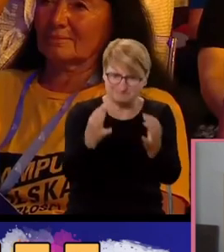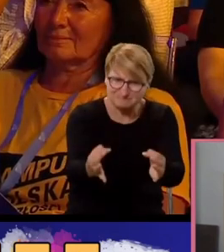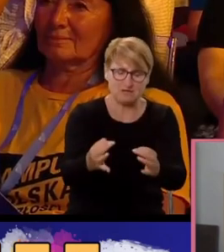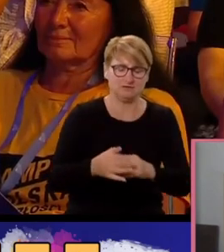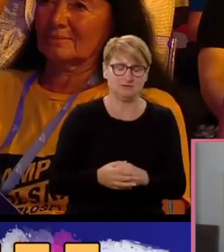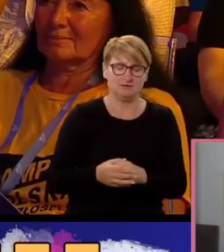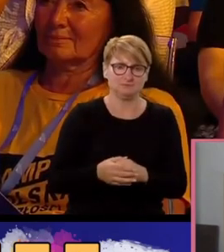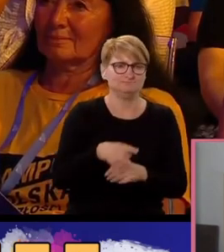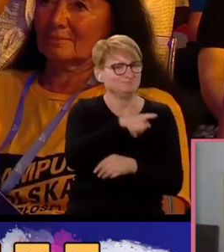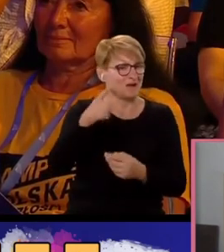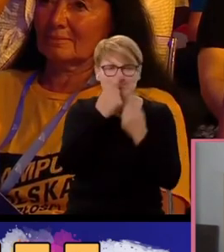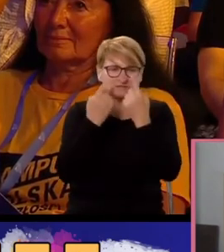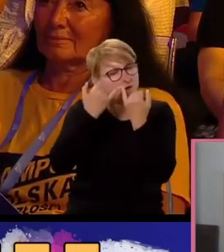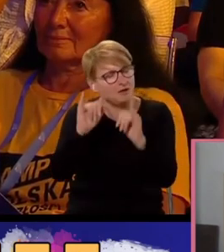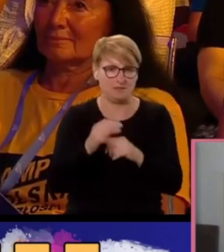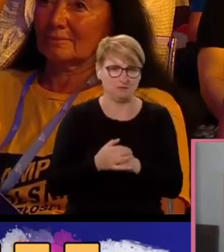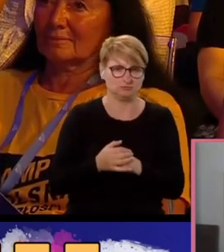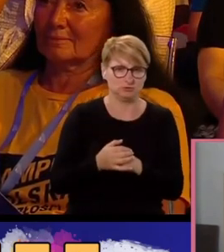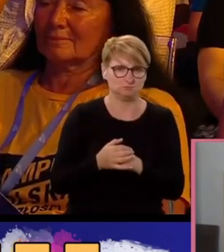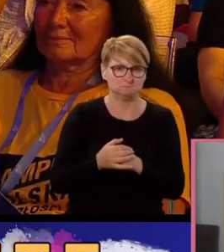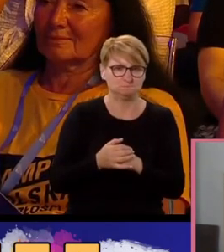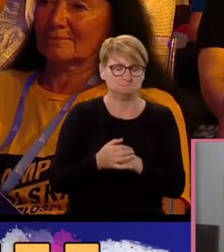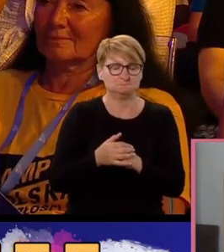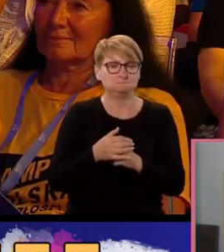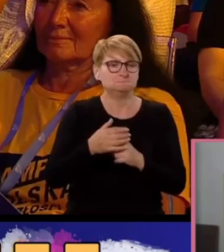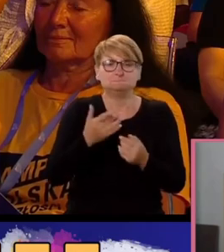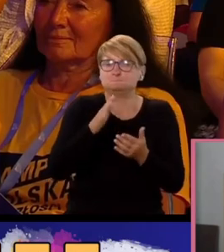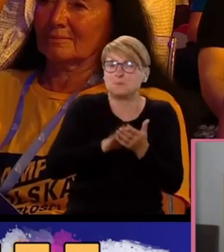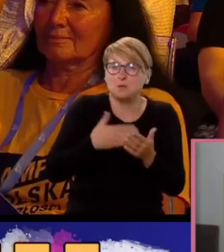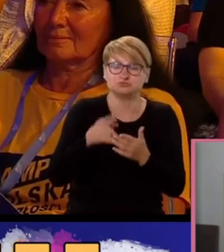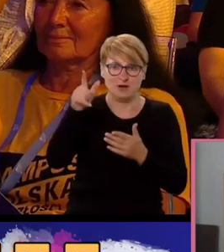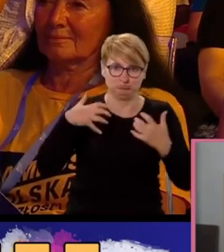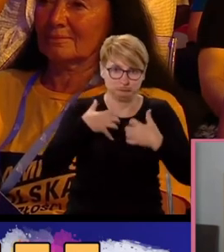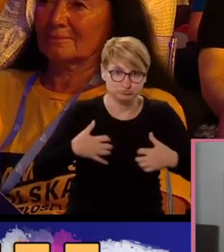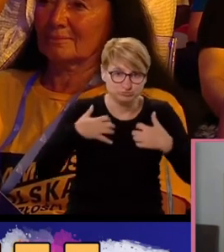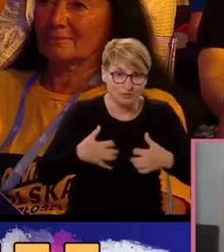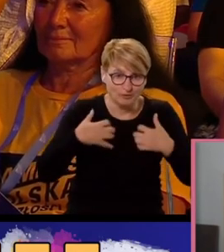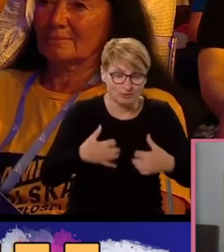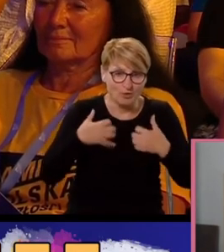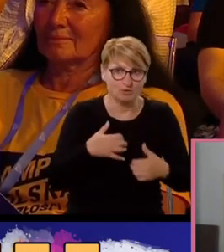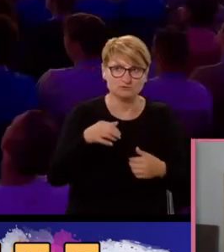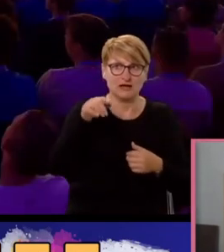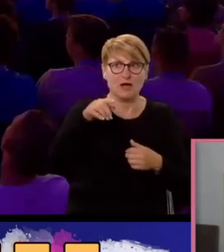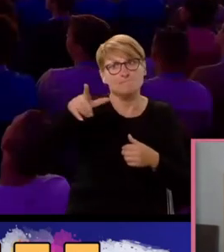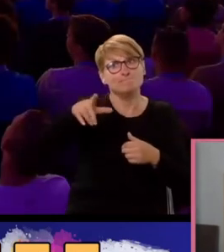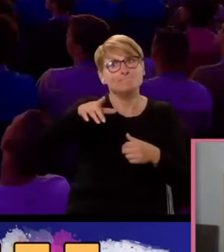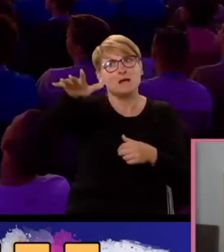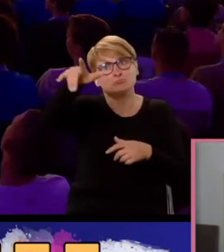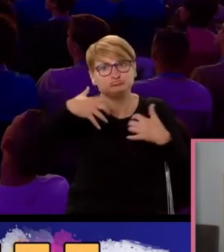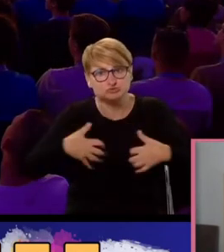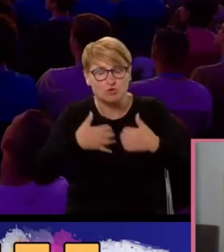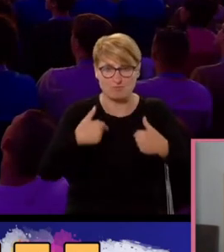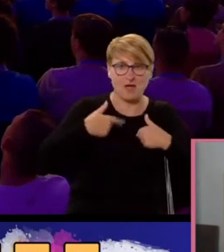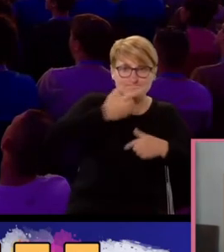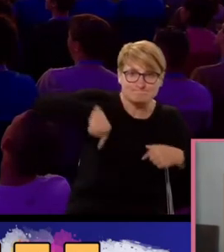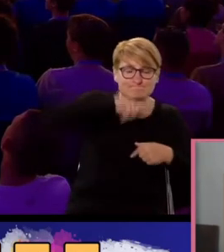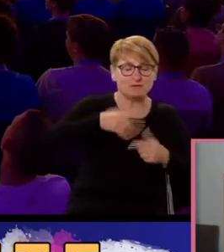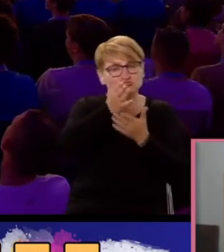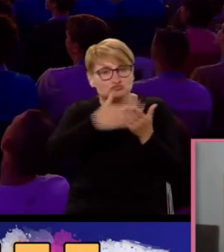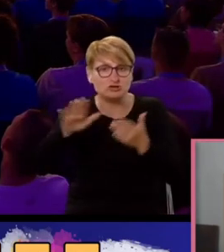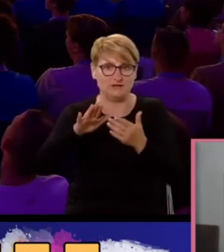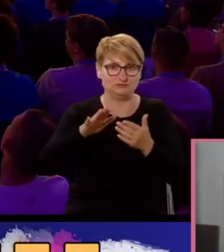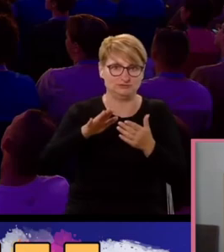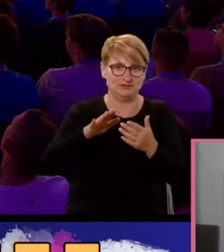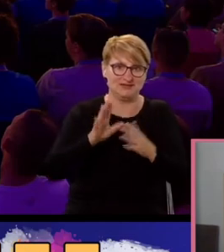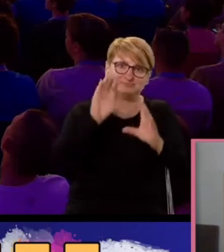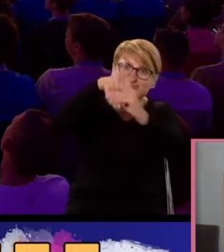teraz, myślą w zupełnie inny sposób. Myślą na przykład o przyrodzie jako czymś, czego jesteśmy częścią albo czego przyroda jest naszą